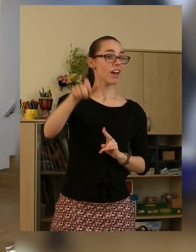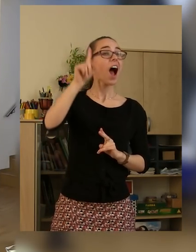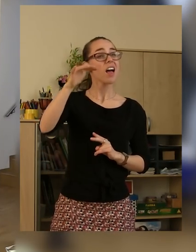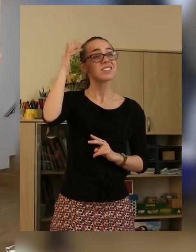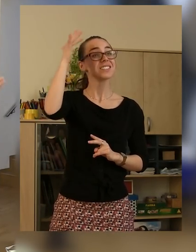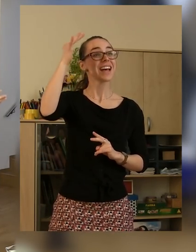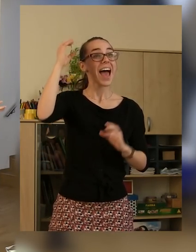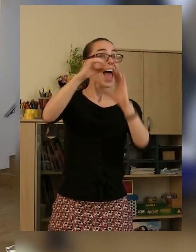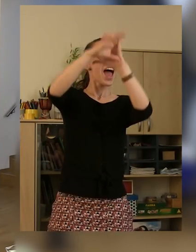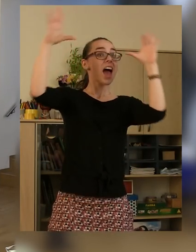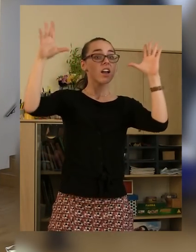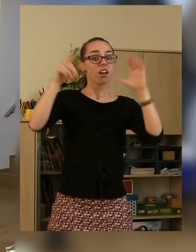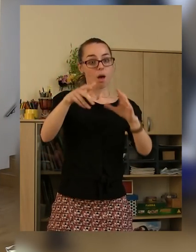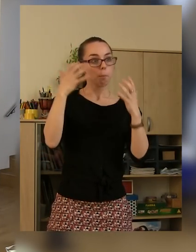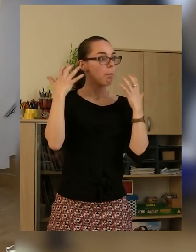Nesmírně významný člověk,